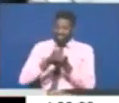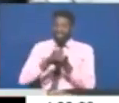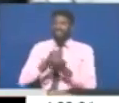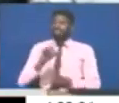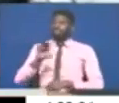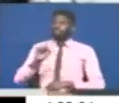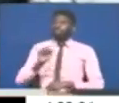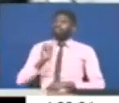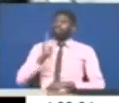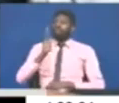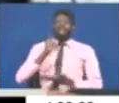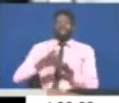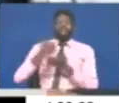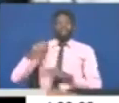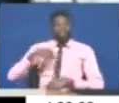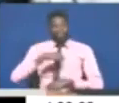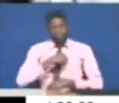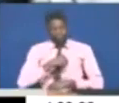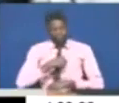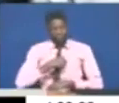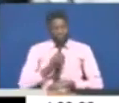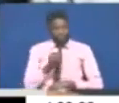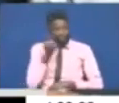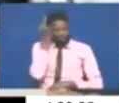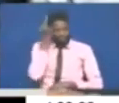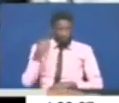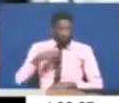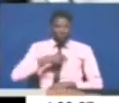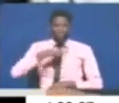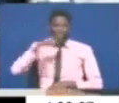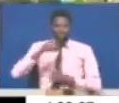to realize that we have to be together for us to move forward